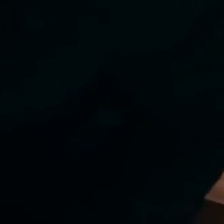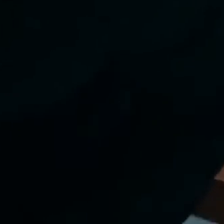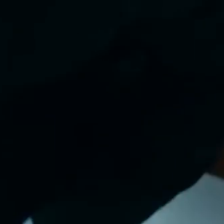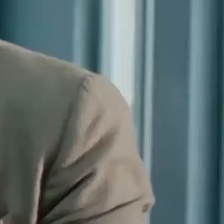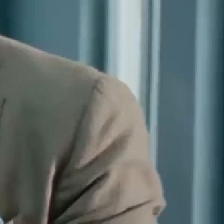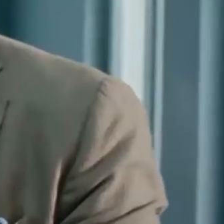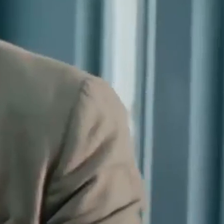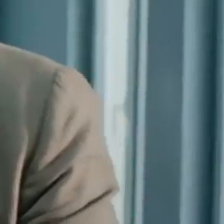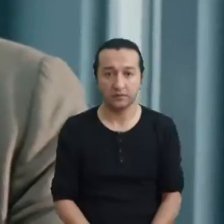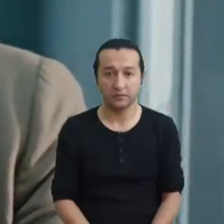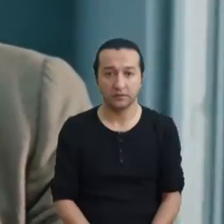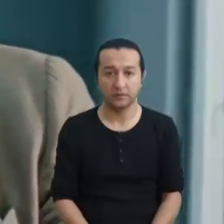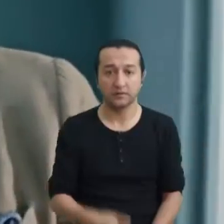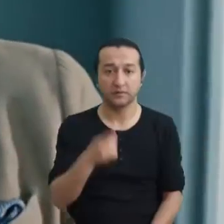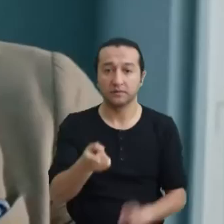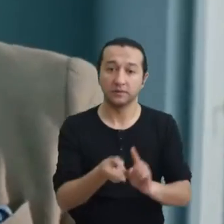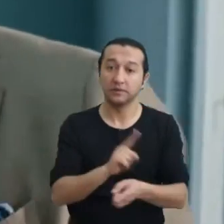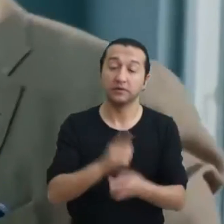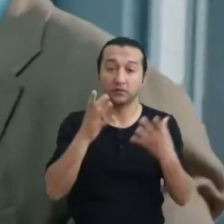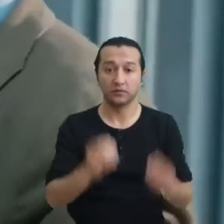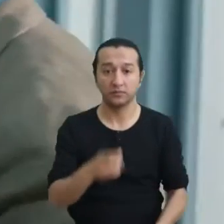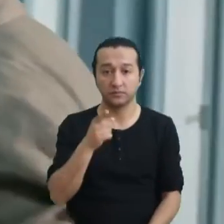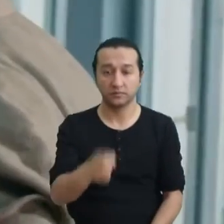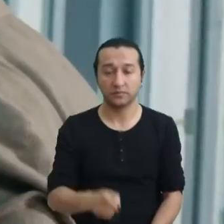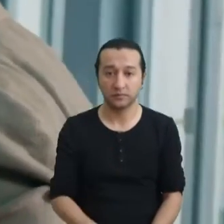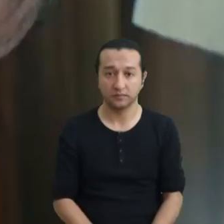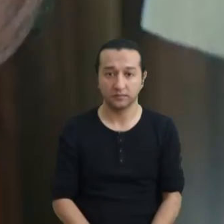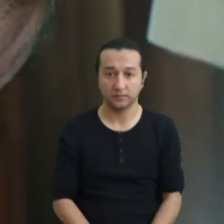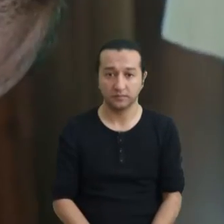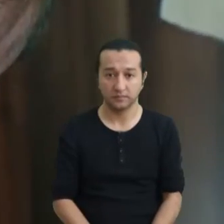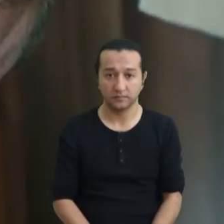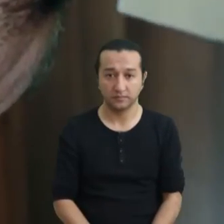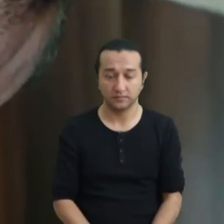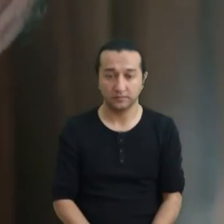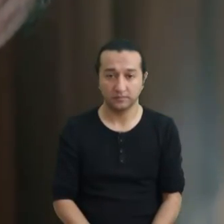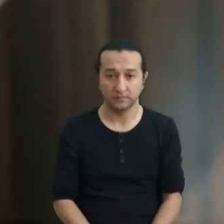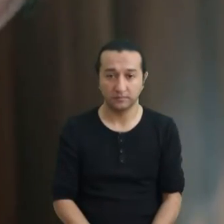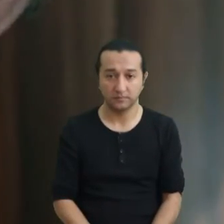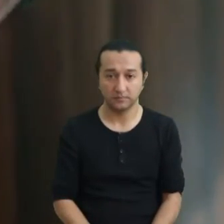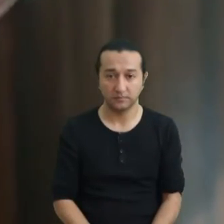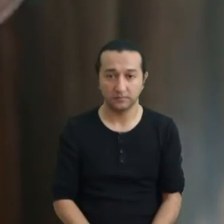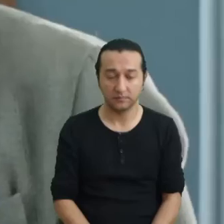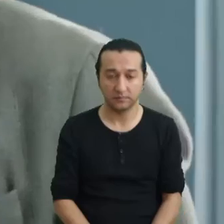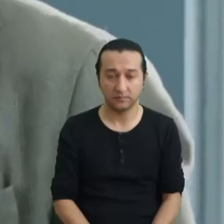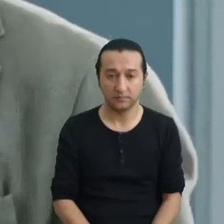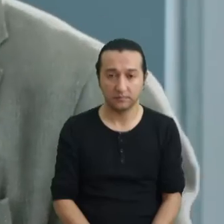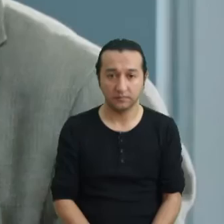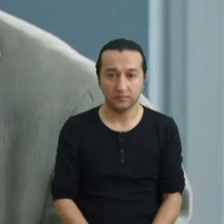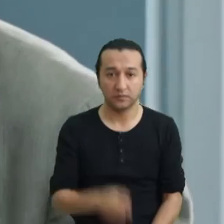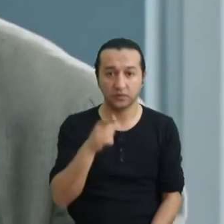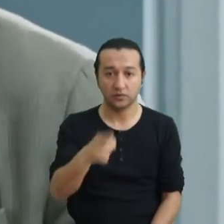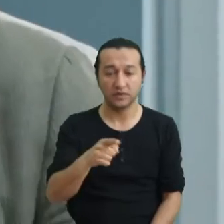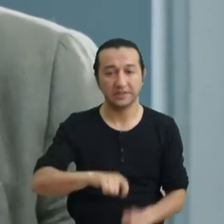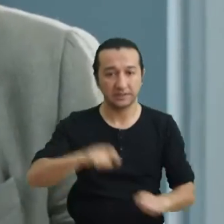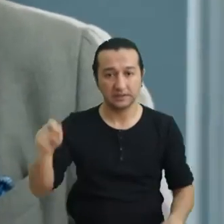Bıçağı sol ayağına attı. Rezil olursun. Ayakkabının üzerinden diklemesine saplandı bıçak. Şunu